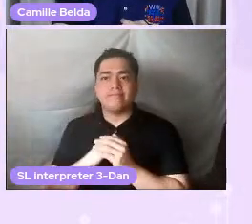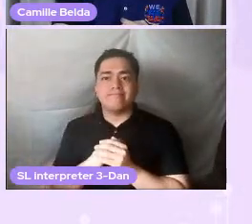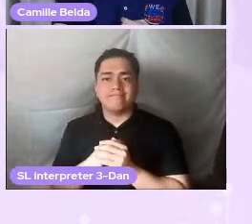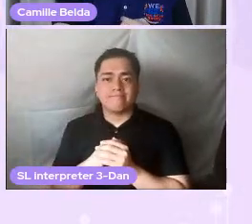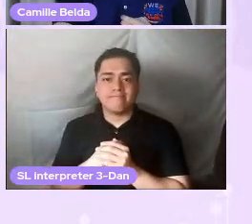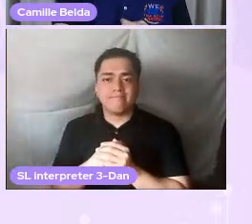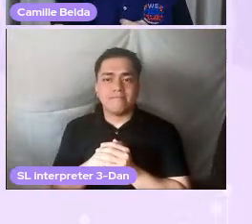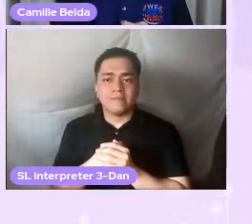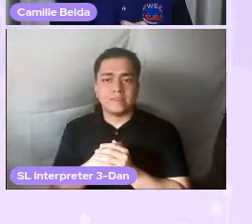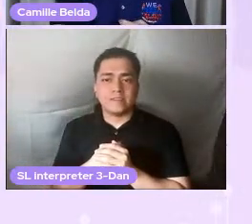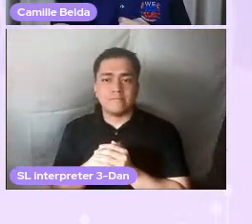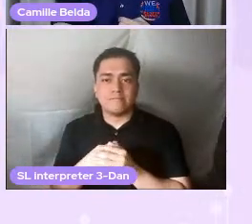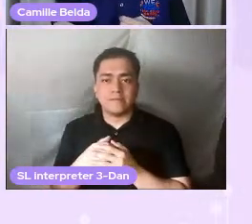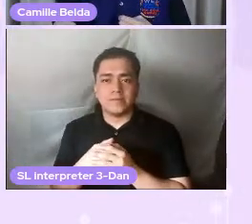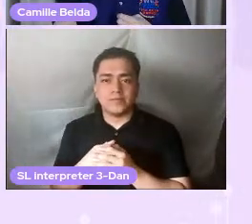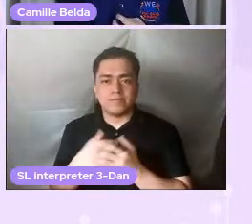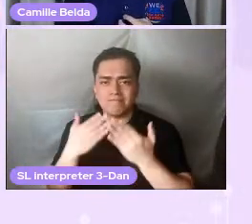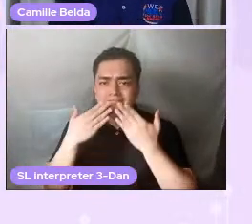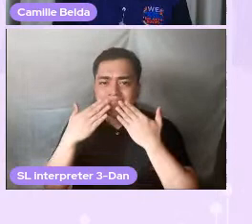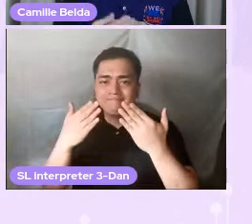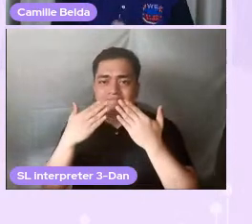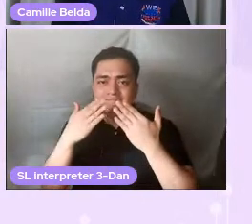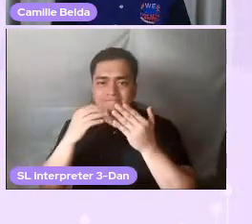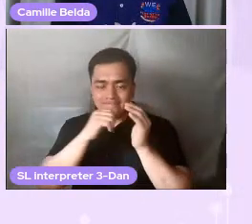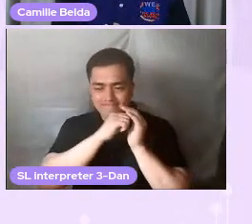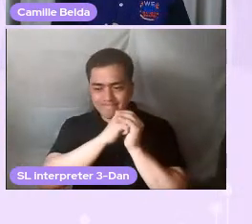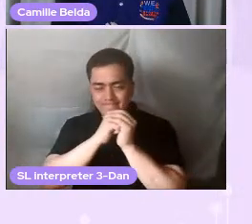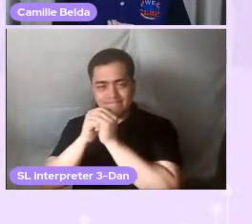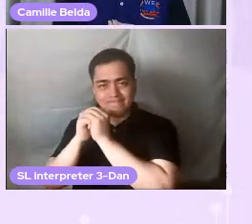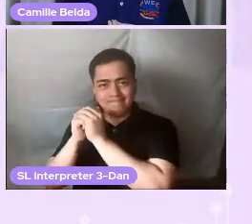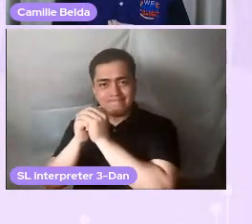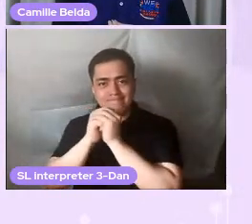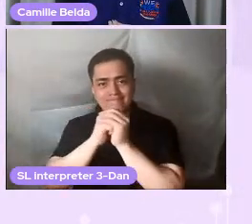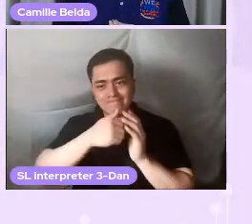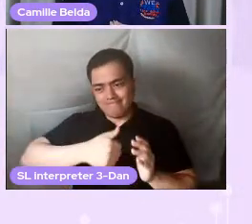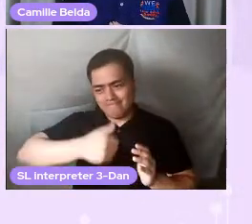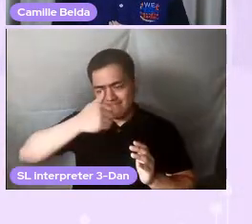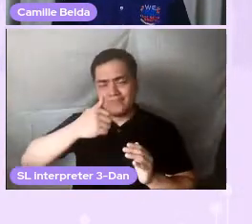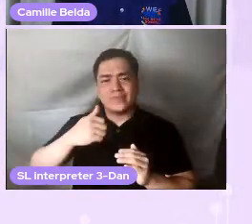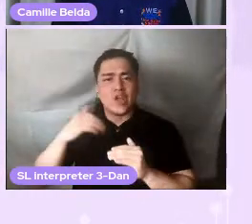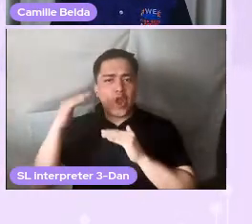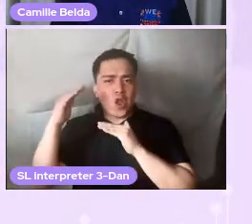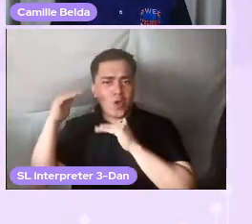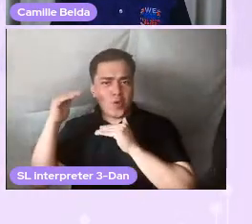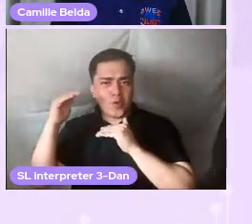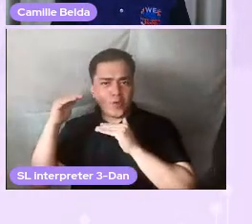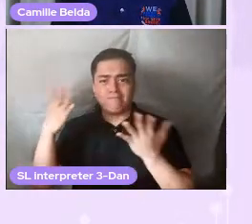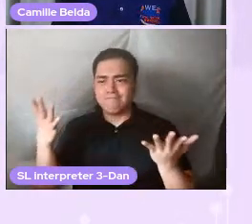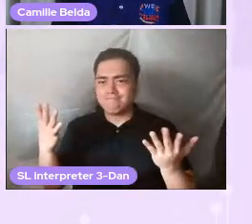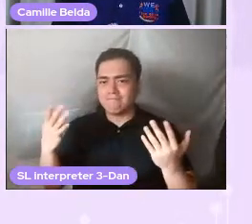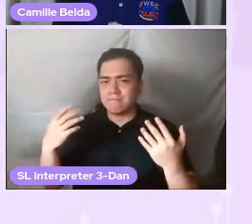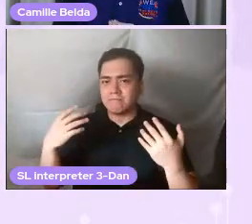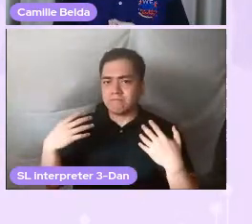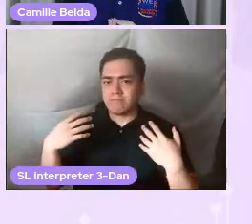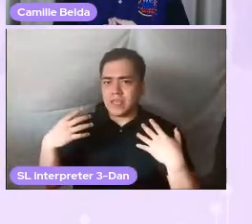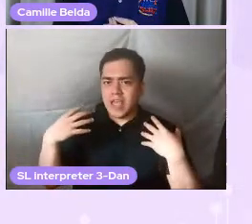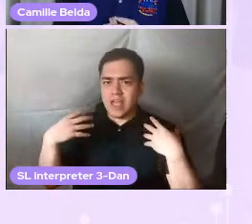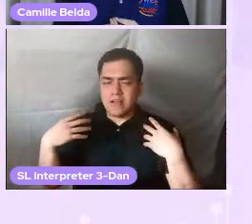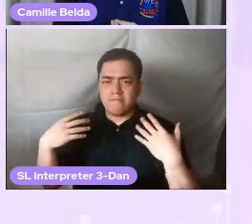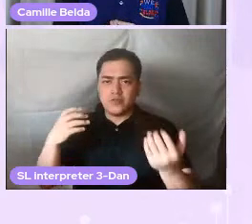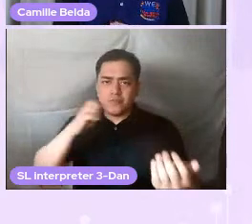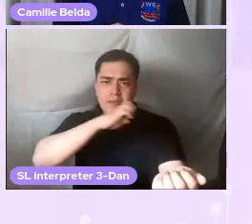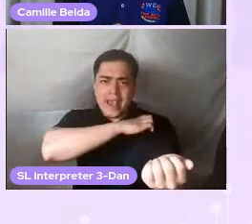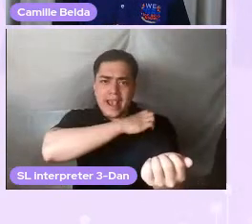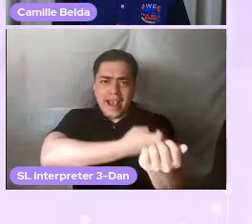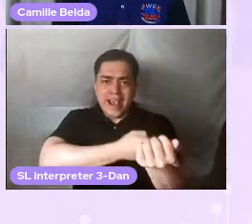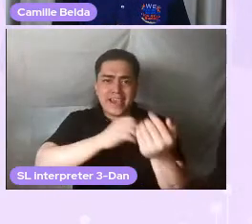Congratulations po sa ating mga nanalo. Sana po nag-enjoy tayong lahat sa ating energizer. Nabuhayan po tayo, ano, kahit papaano.